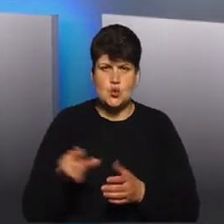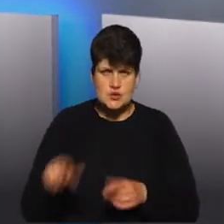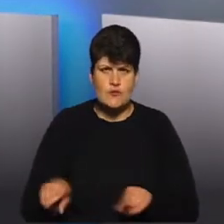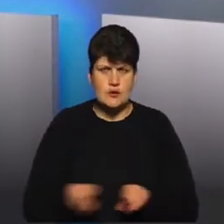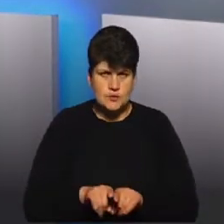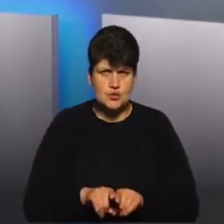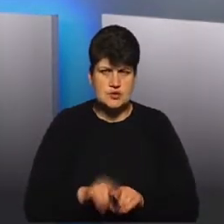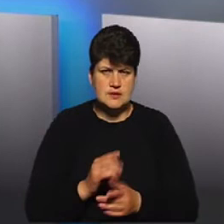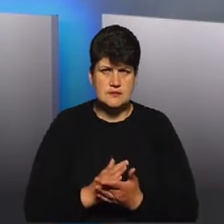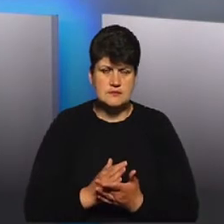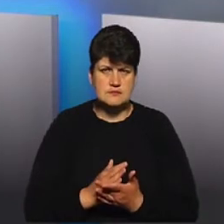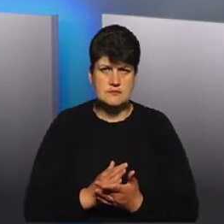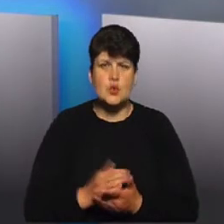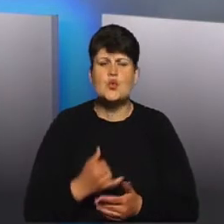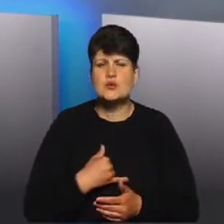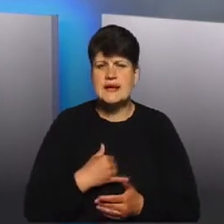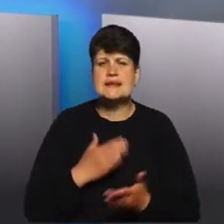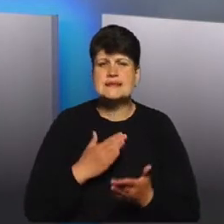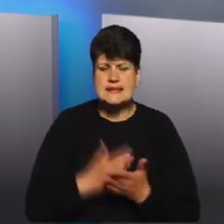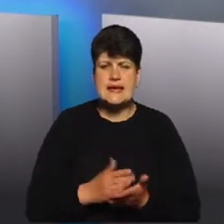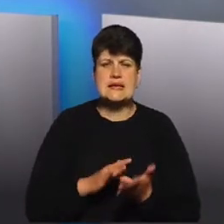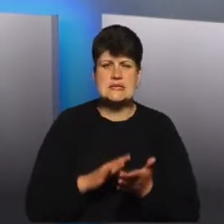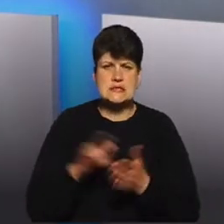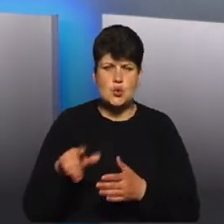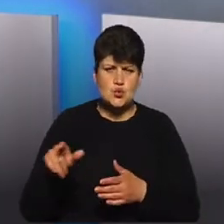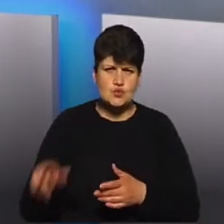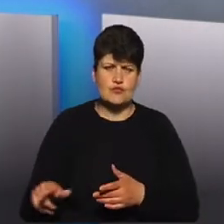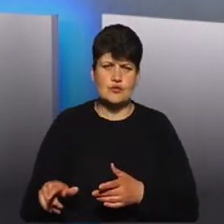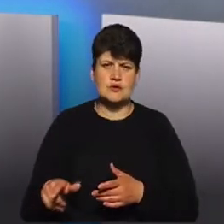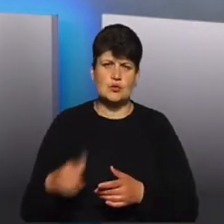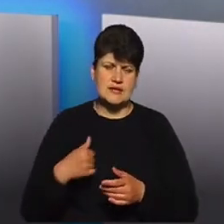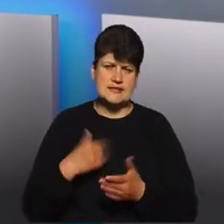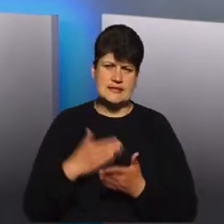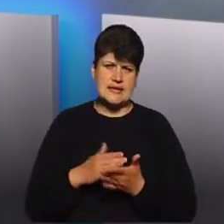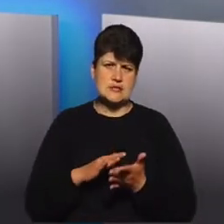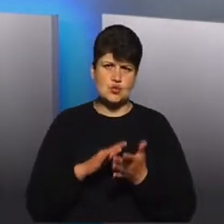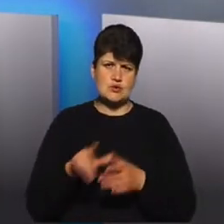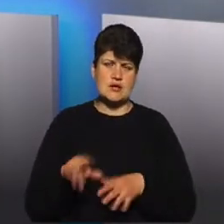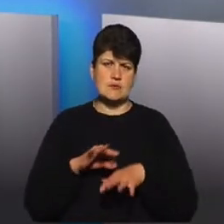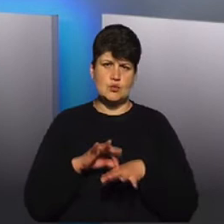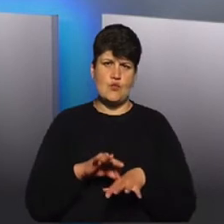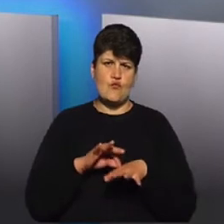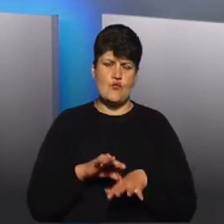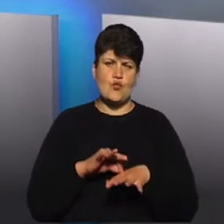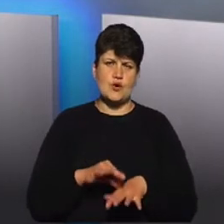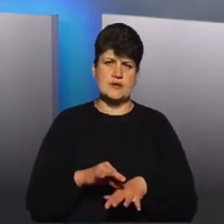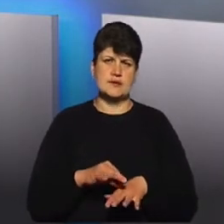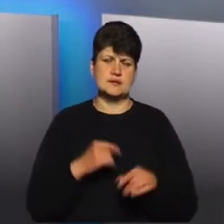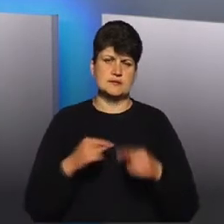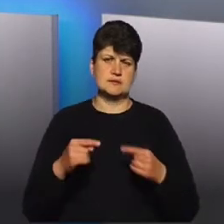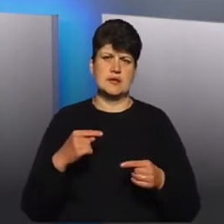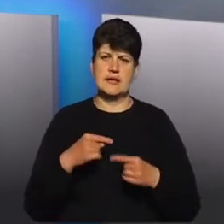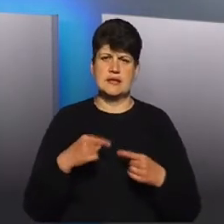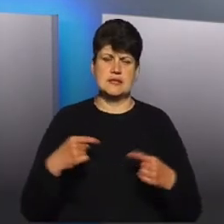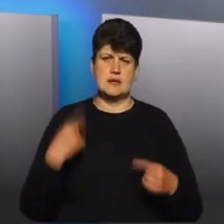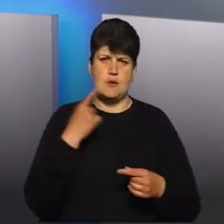У нас чи є екскурсоводи, але їх не вистачає. Ну, тобто, в нас є екскурсоводи, які ведуть, ну, тією чи іншою мовою, яку потрібно іноземною мовою ведуть. Але